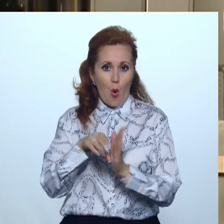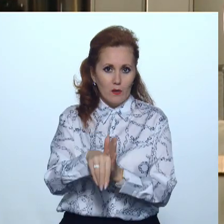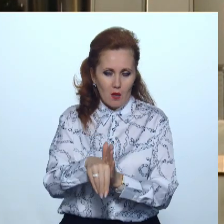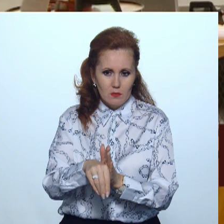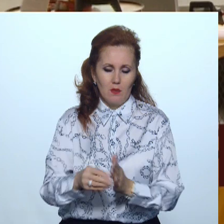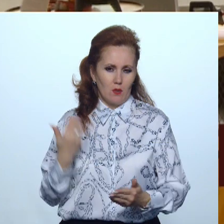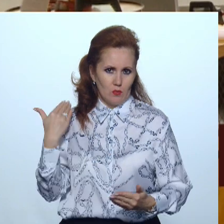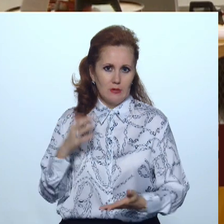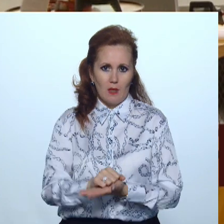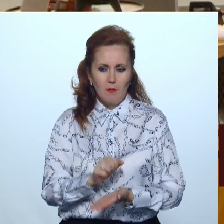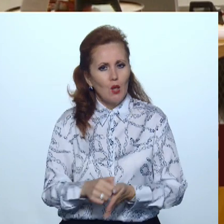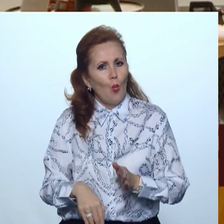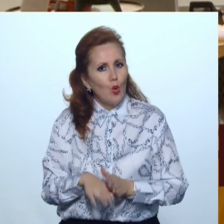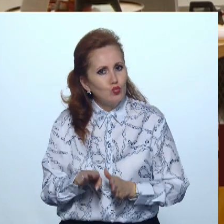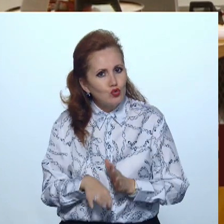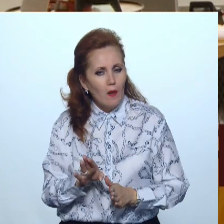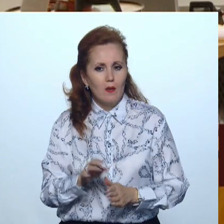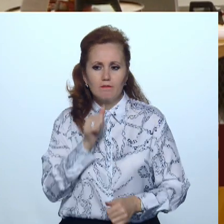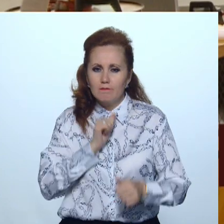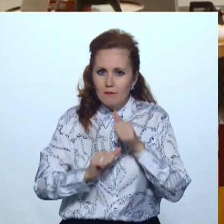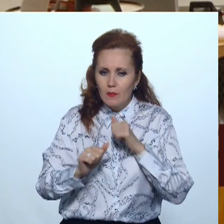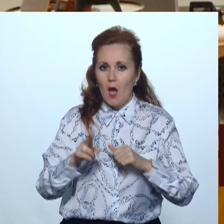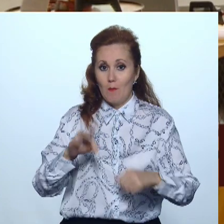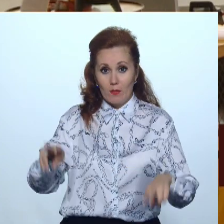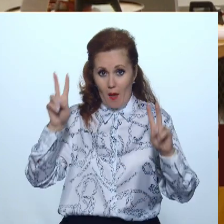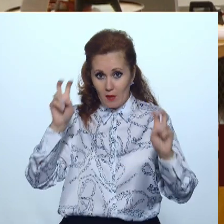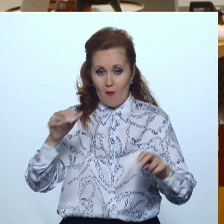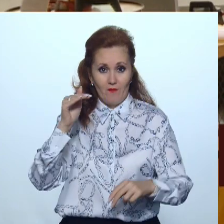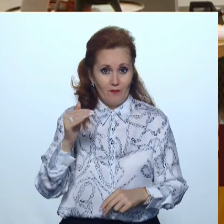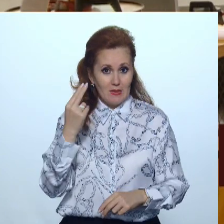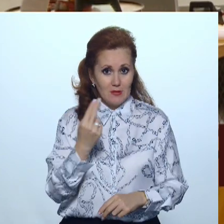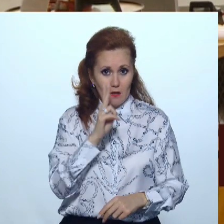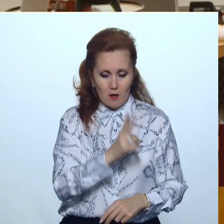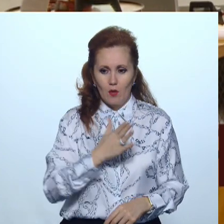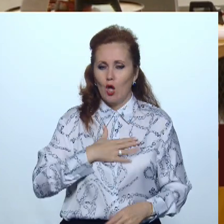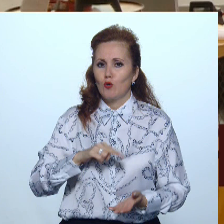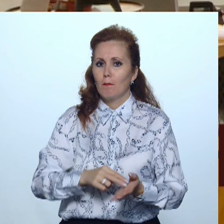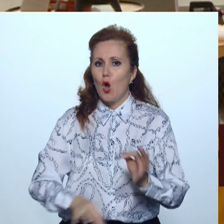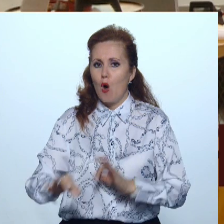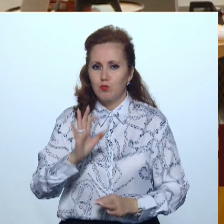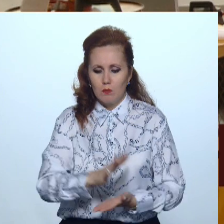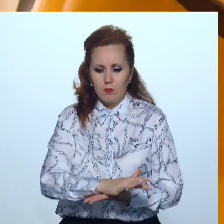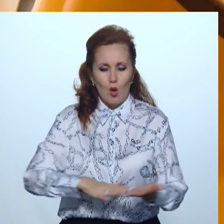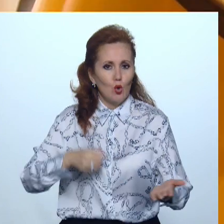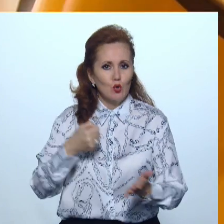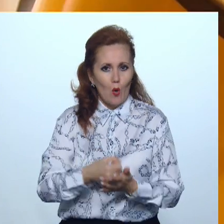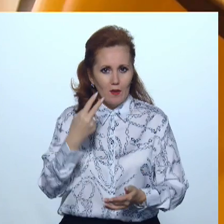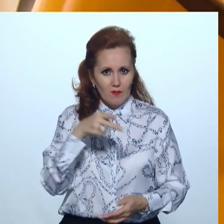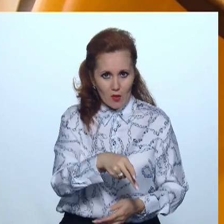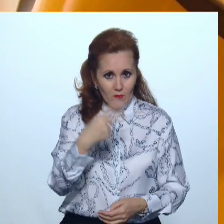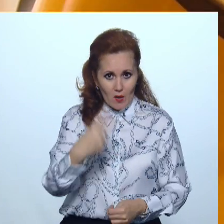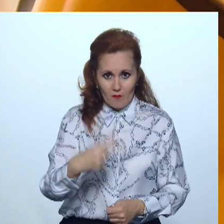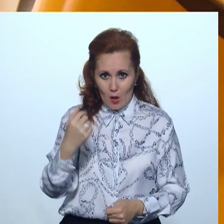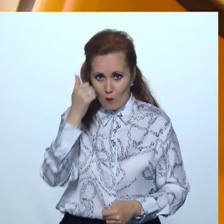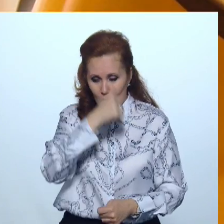занималось непрерывными улучшениями. А, собственно, под эгидой ФЦК наш проект будет продолжаться до 2022 года. И мы